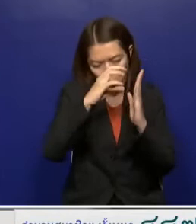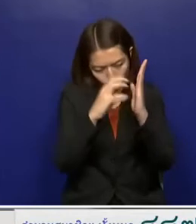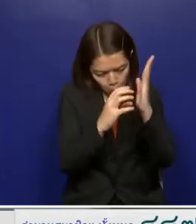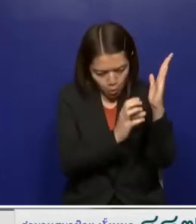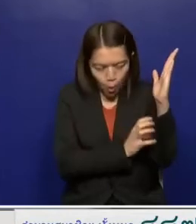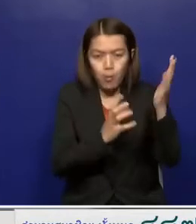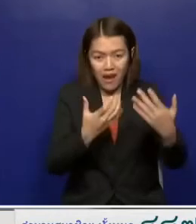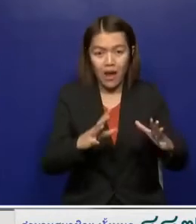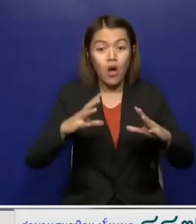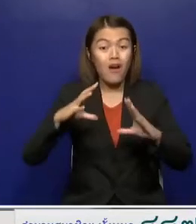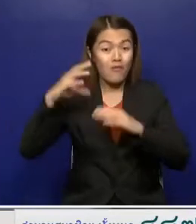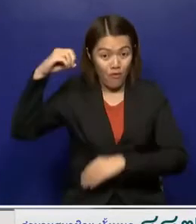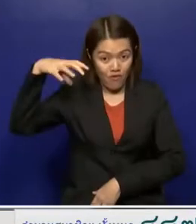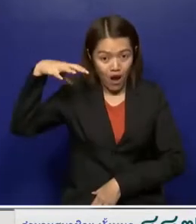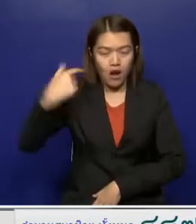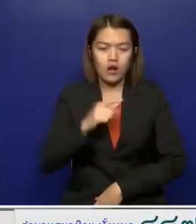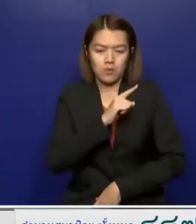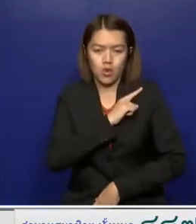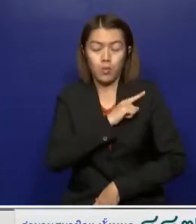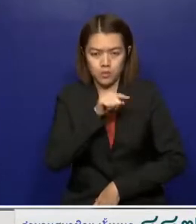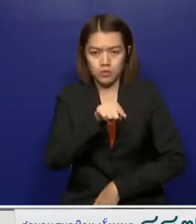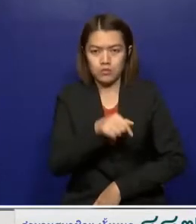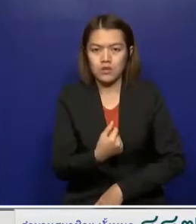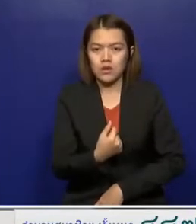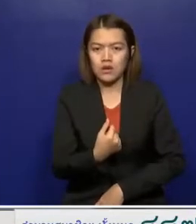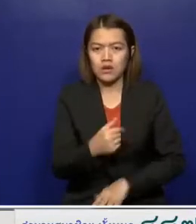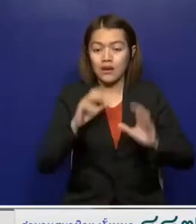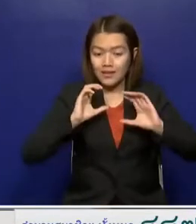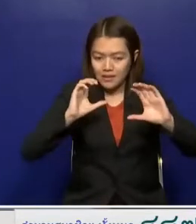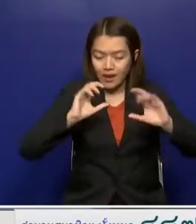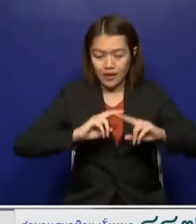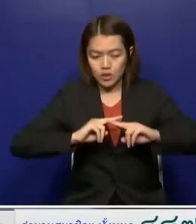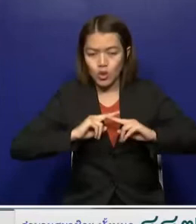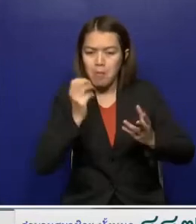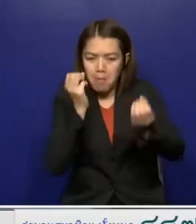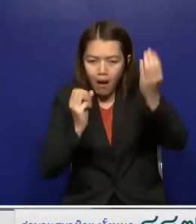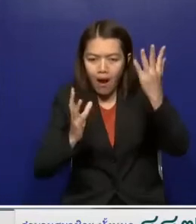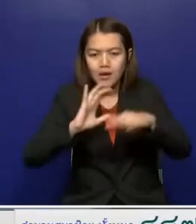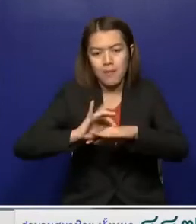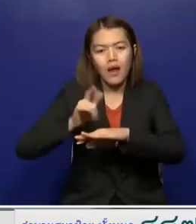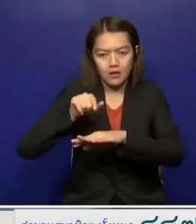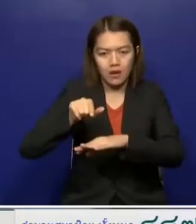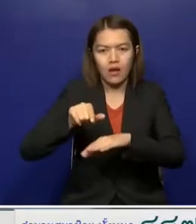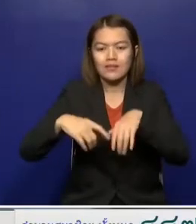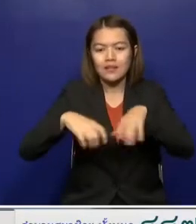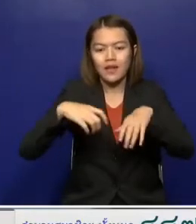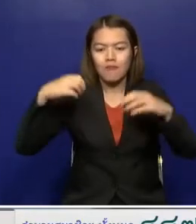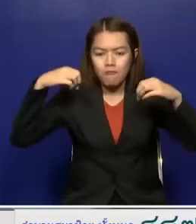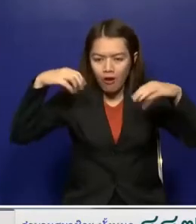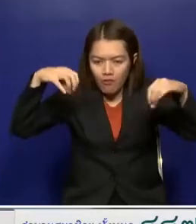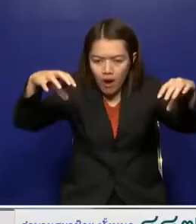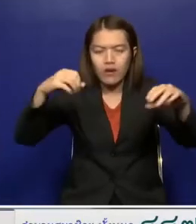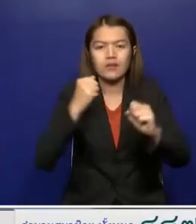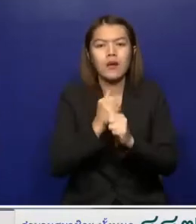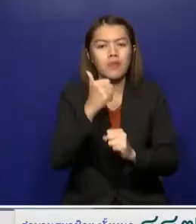ให้กำหนดหลกเกนผ่อนผันให้กลมผู้ชายไฟาทอยู่ในที่รัชการเอกชนป่าสงวนสามารถจัดเข้าเปผู้ชายไฟาประเภท